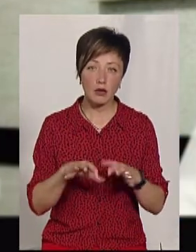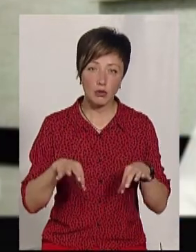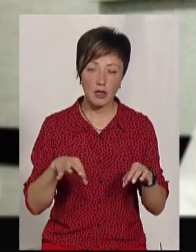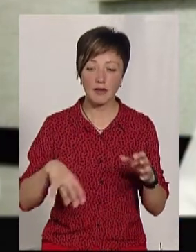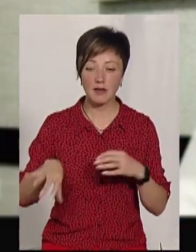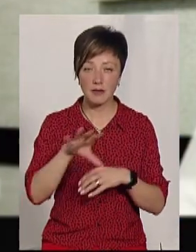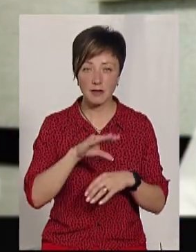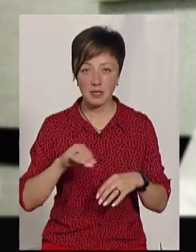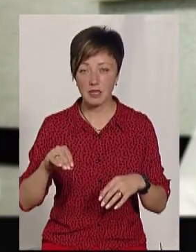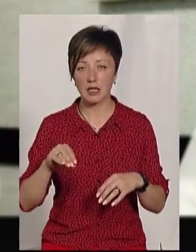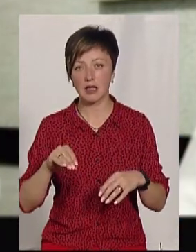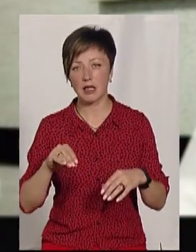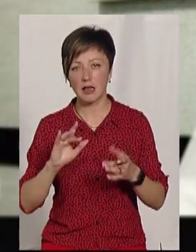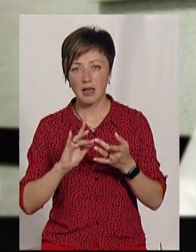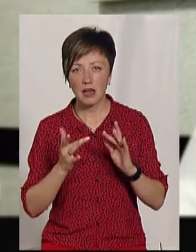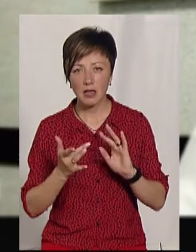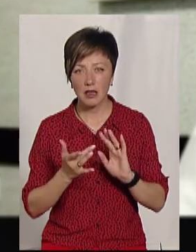Тобто всі засоби